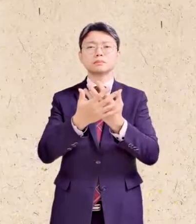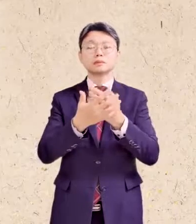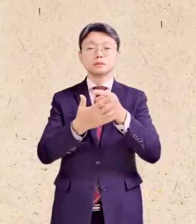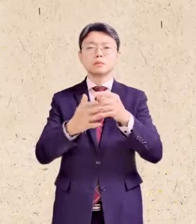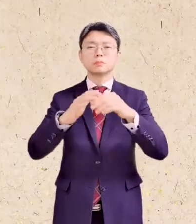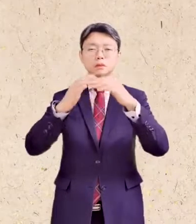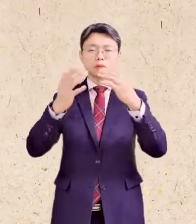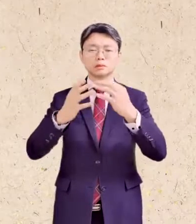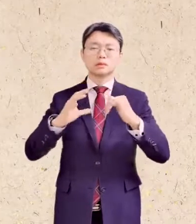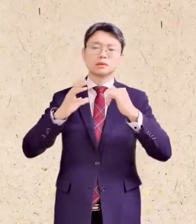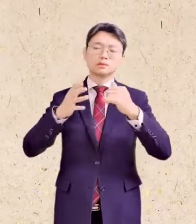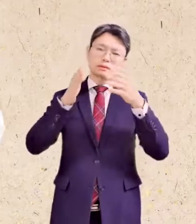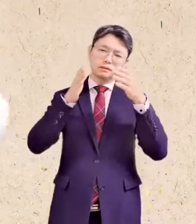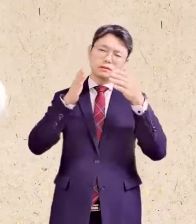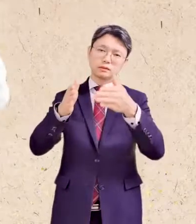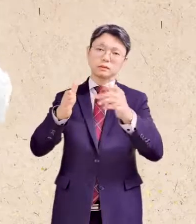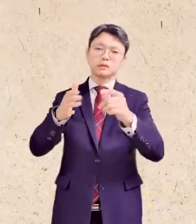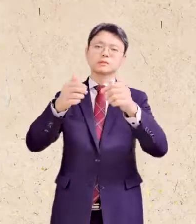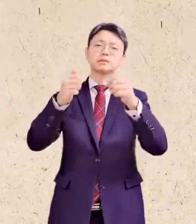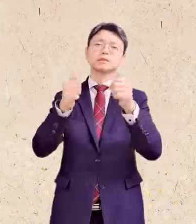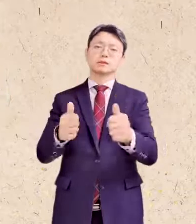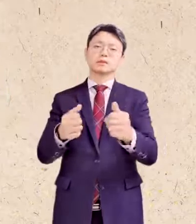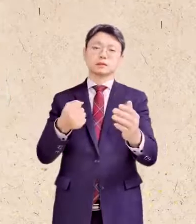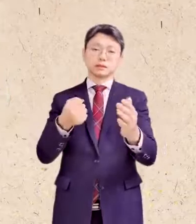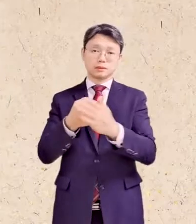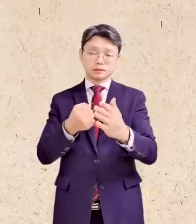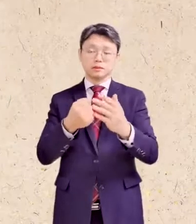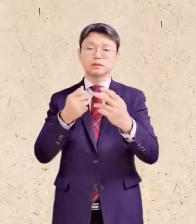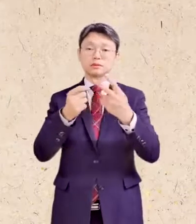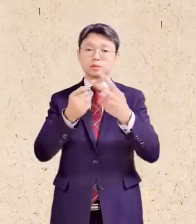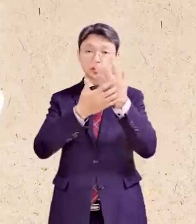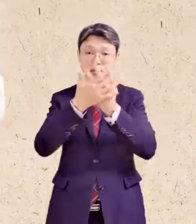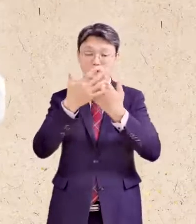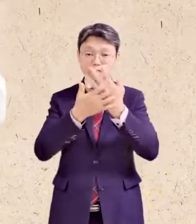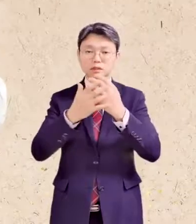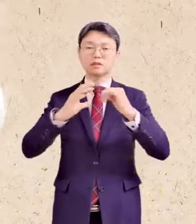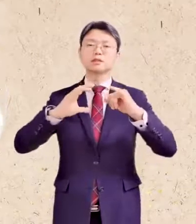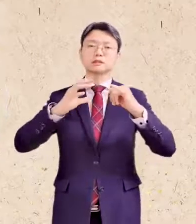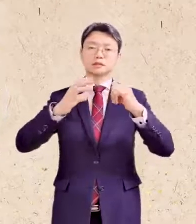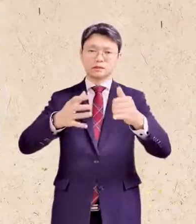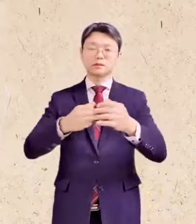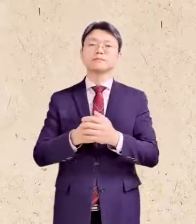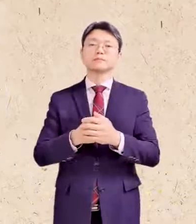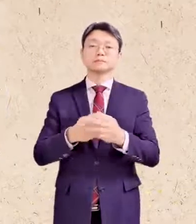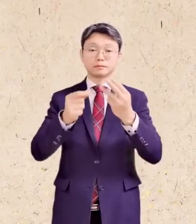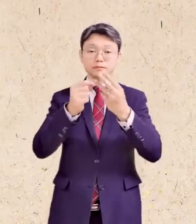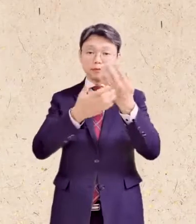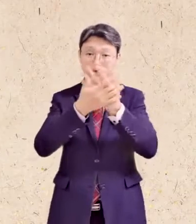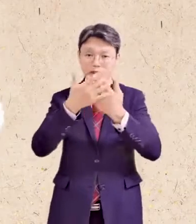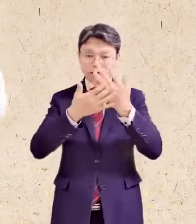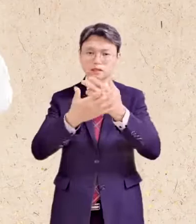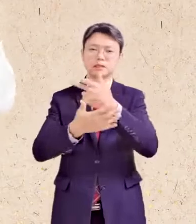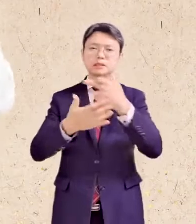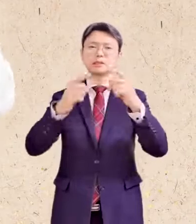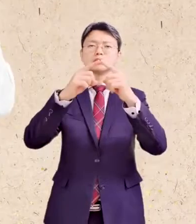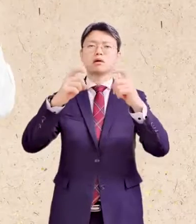대한 환상인데요. 이것은 모두 세상을 향해 내려지는 심판이기 때문에 두 번째 환상의 주제는 세상입니다. 세